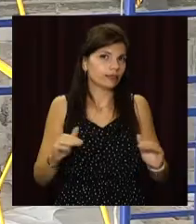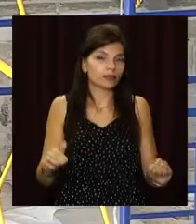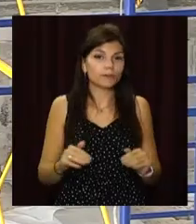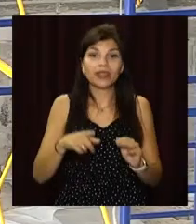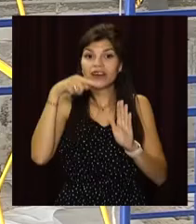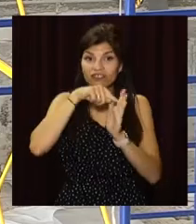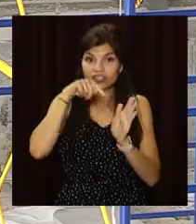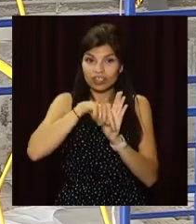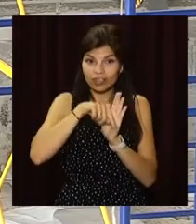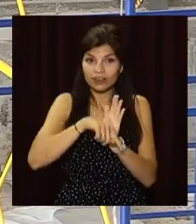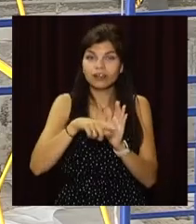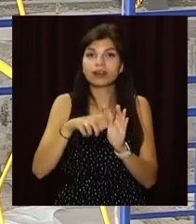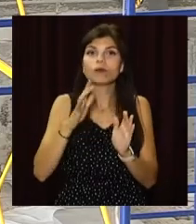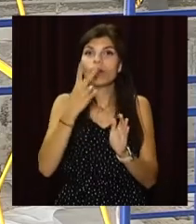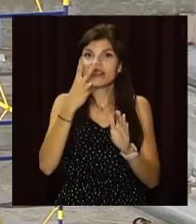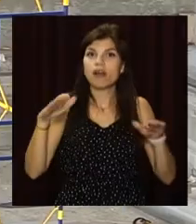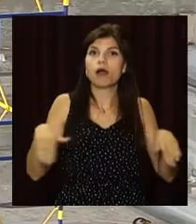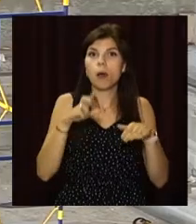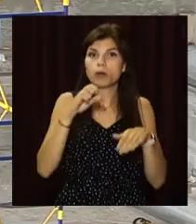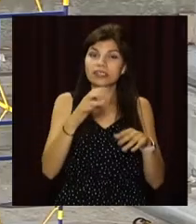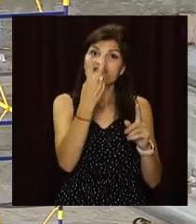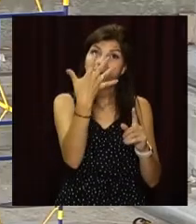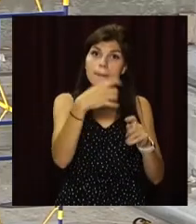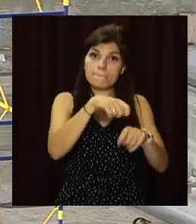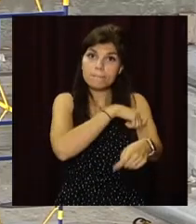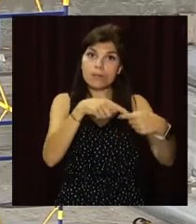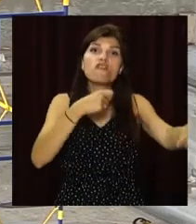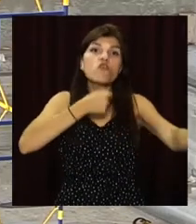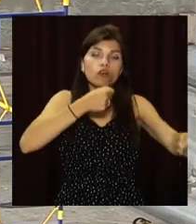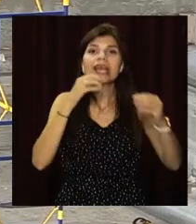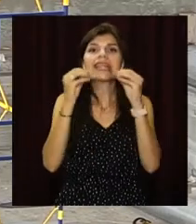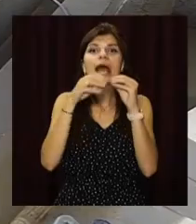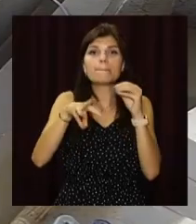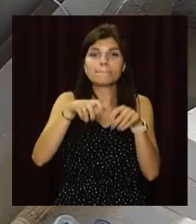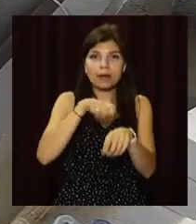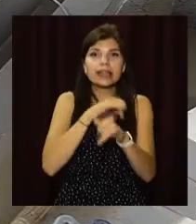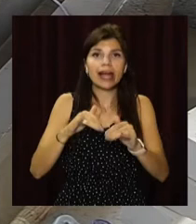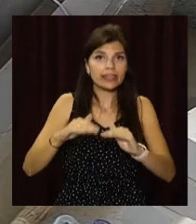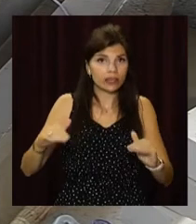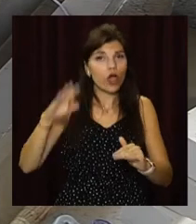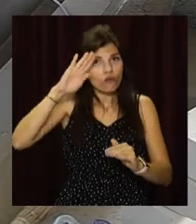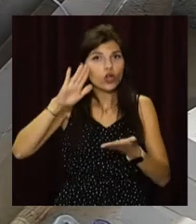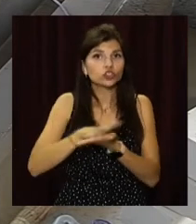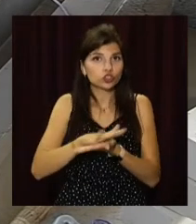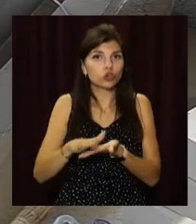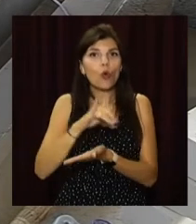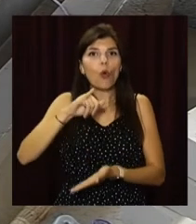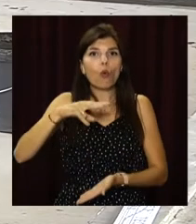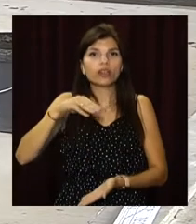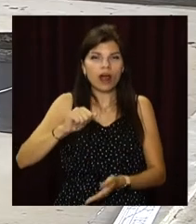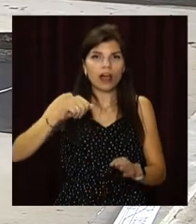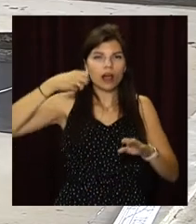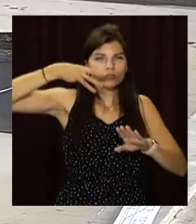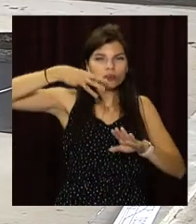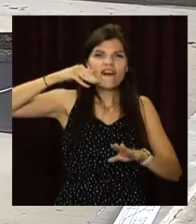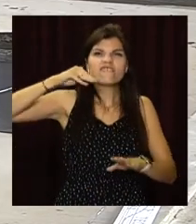діти. Всередині будівлі облаштують два басейни – 25-метровий для дорослих і 10-метровий для дітей. Воду очищуватимуть